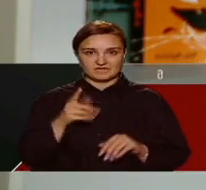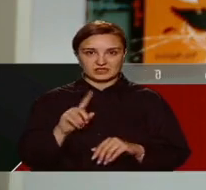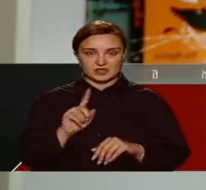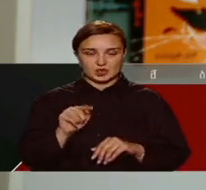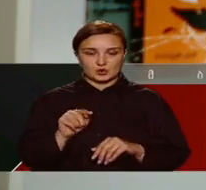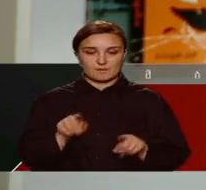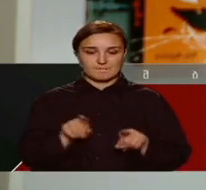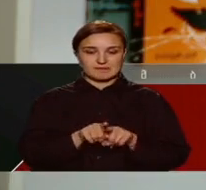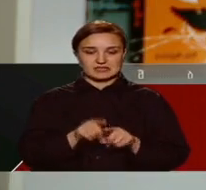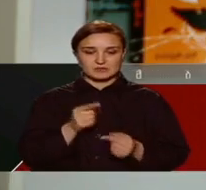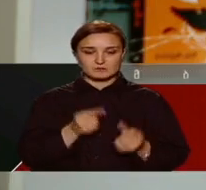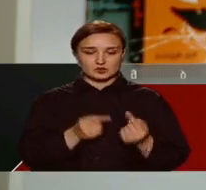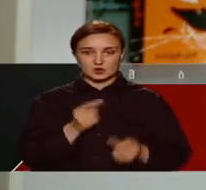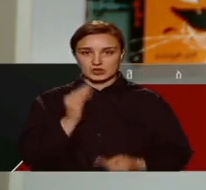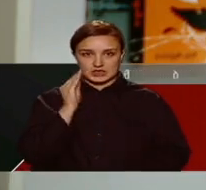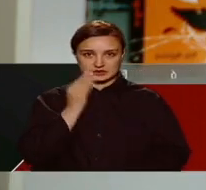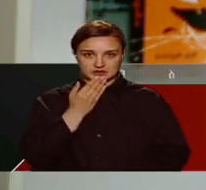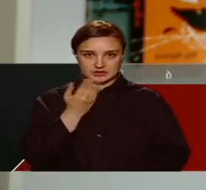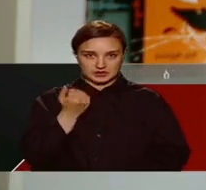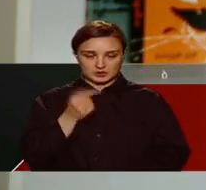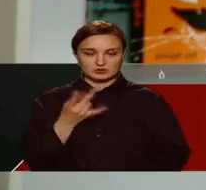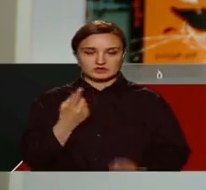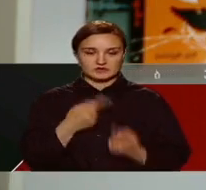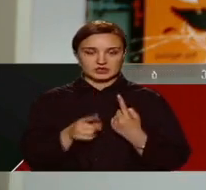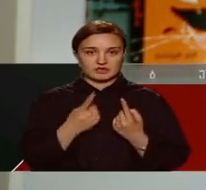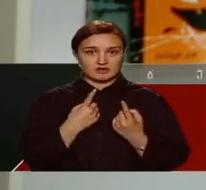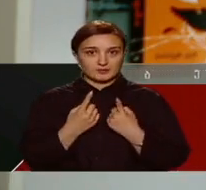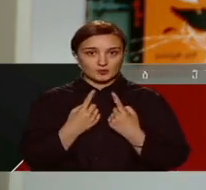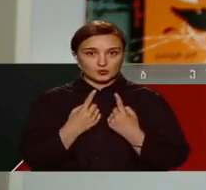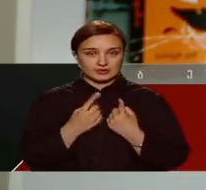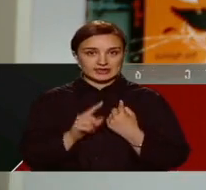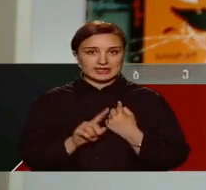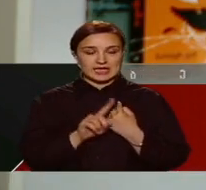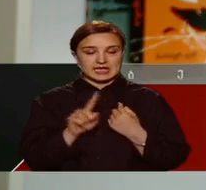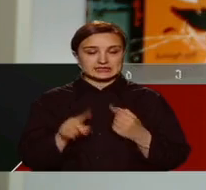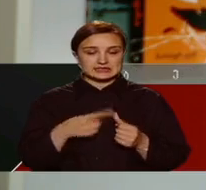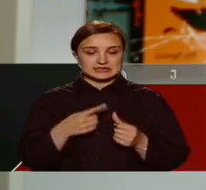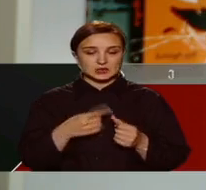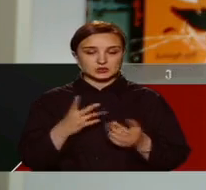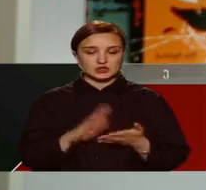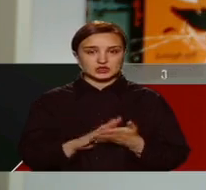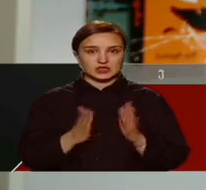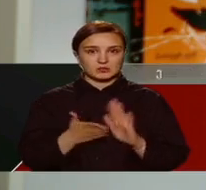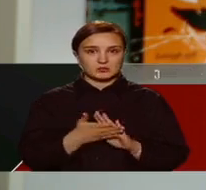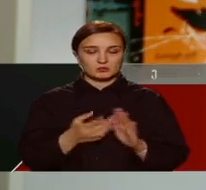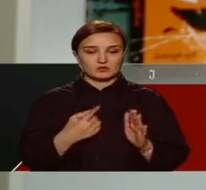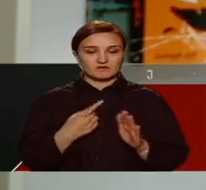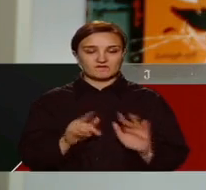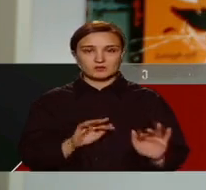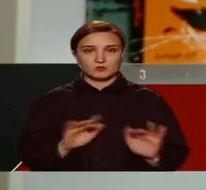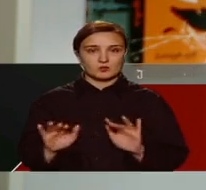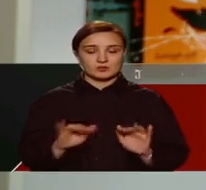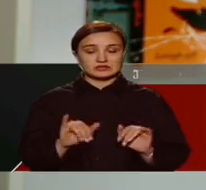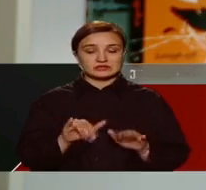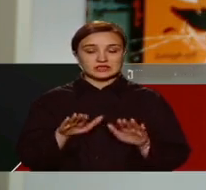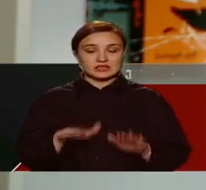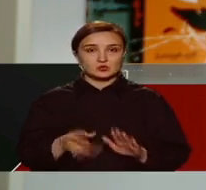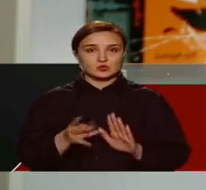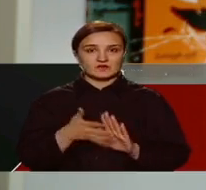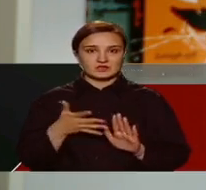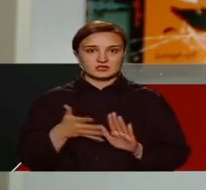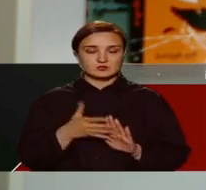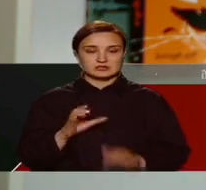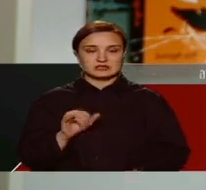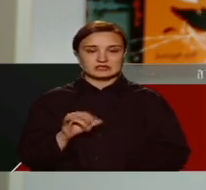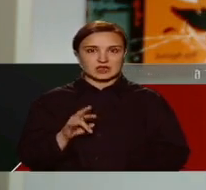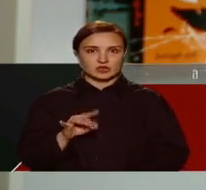ay maset bzolas azri ara aks da sxana yatlo davila parakot da ragatsi saxeli chetankhmebulat vimokhvedot ogond sadats gvesmodes ay